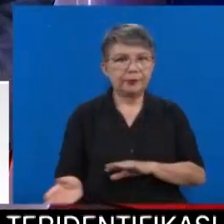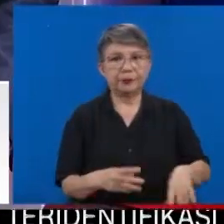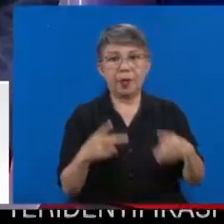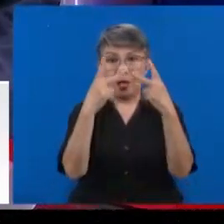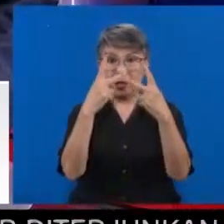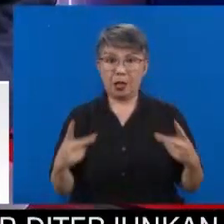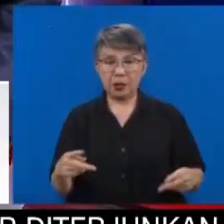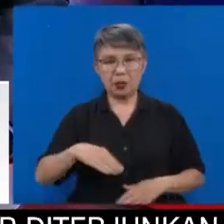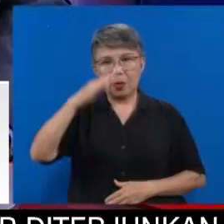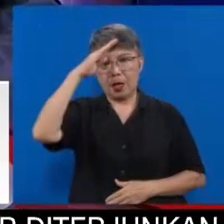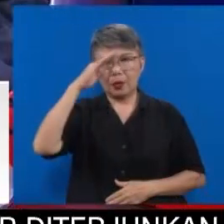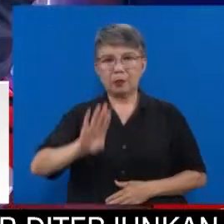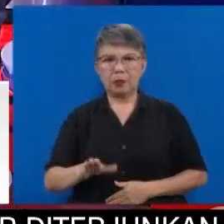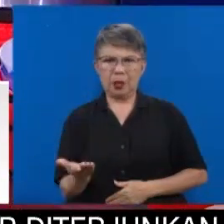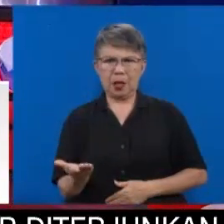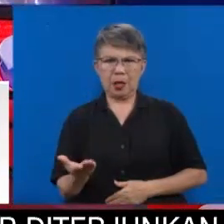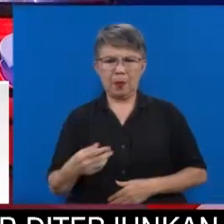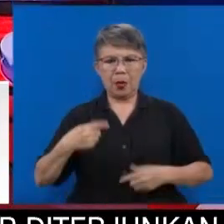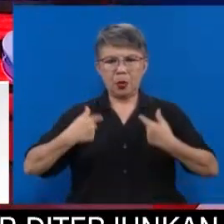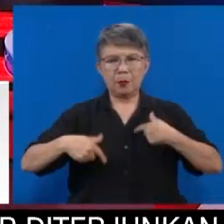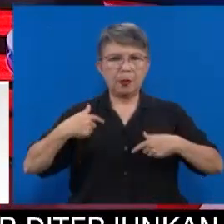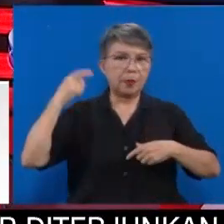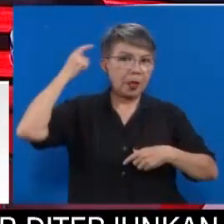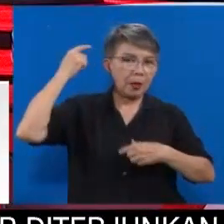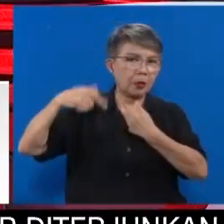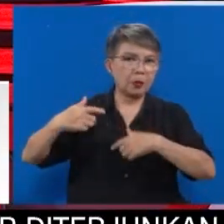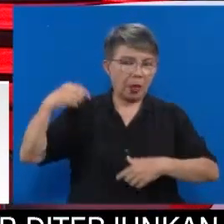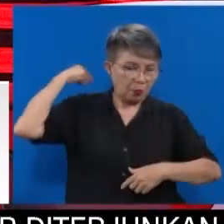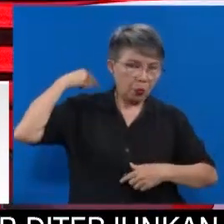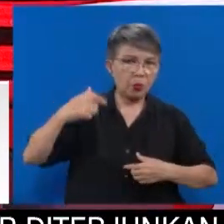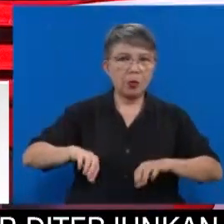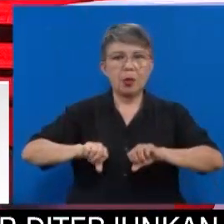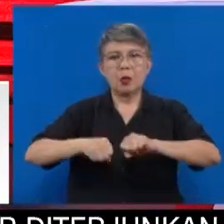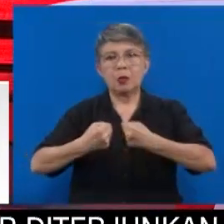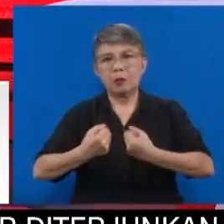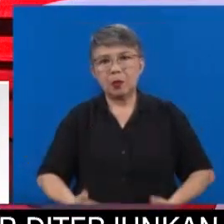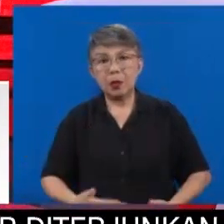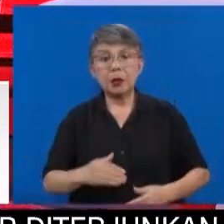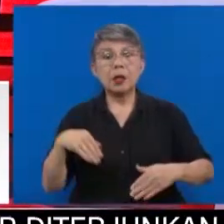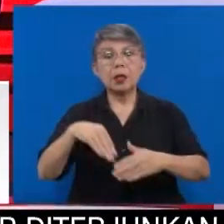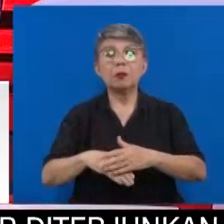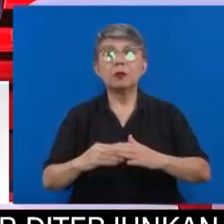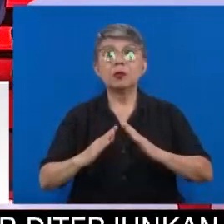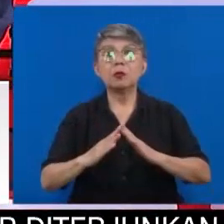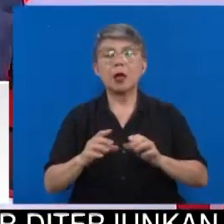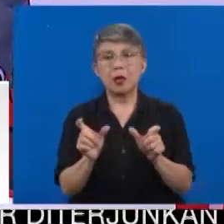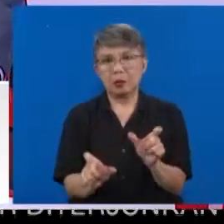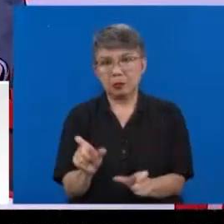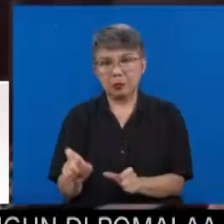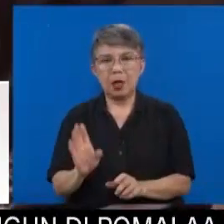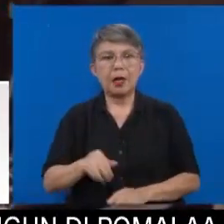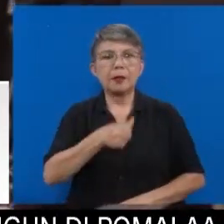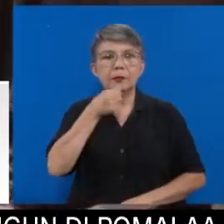seorang pemuda ditemukan tewas dengan luka parah di bagian kepala dan punggung di pekarangan rumah warga Minggu pagi.